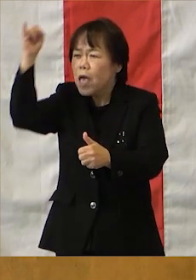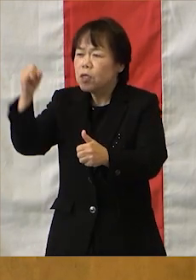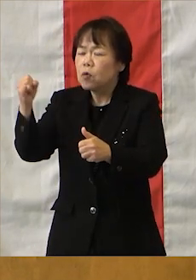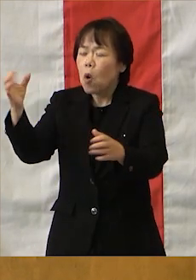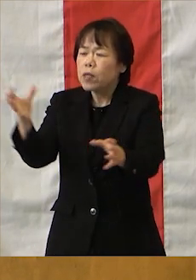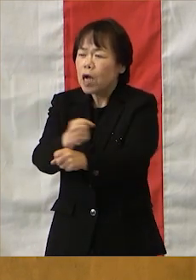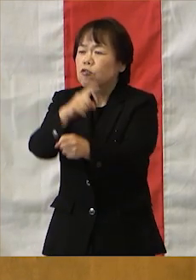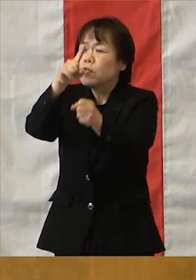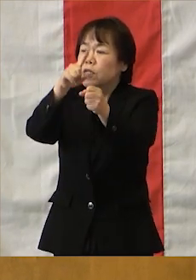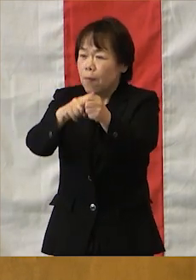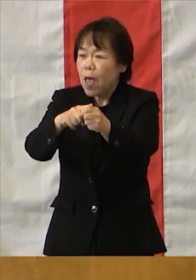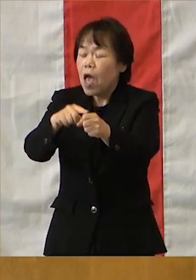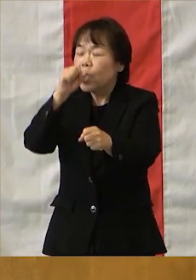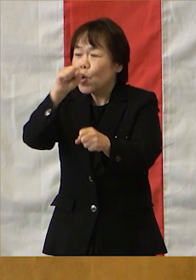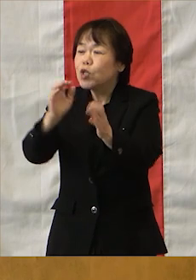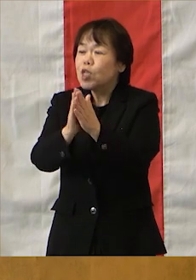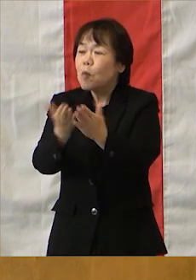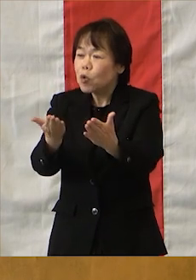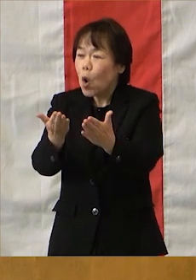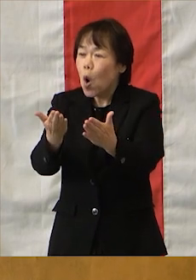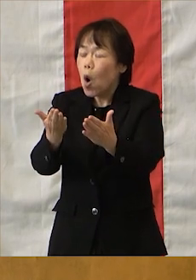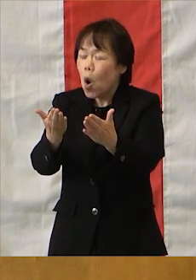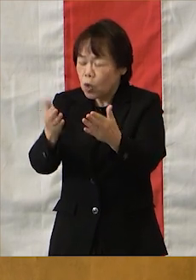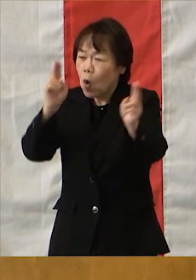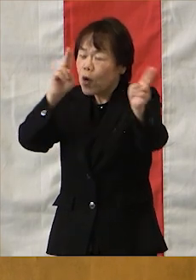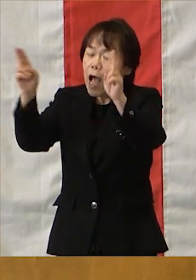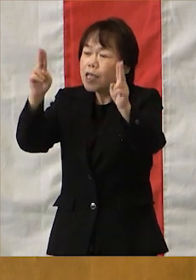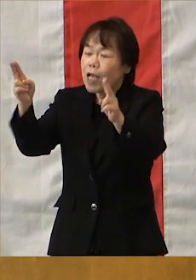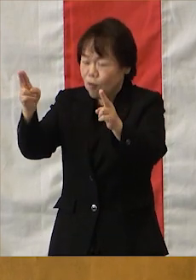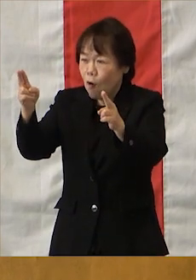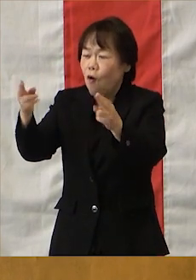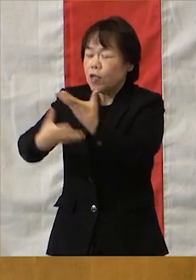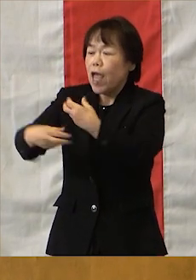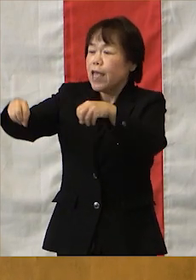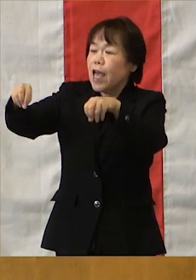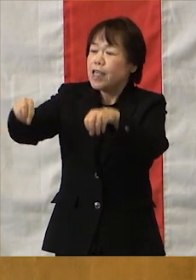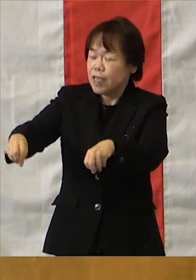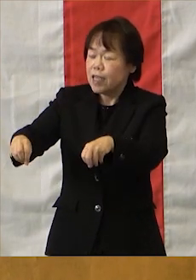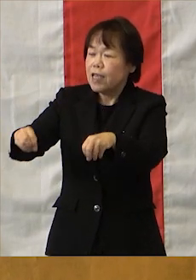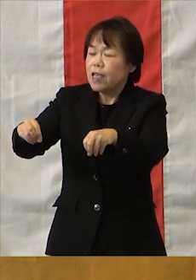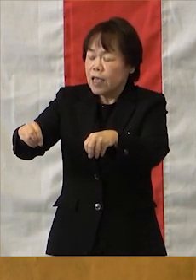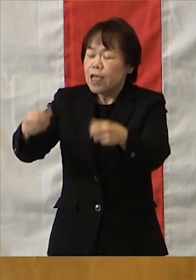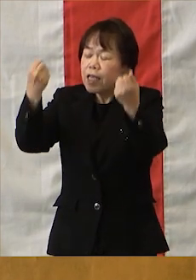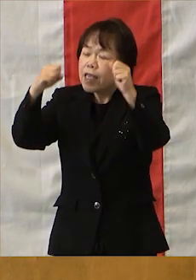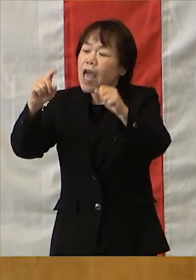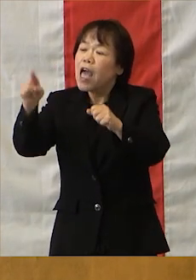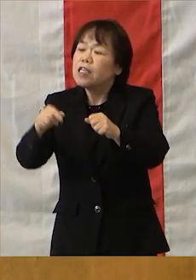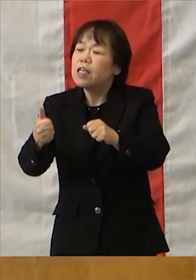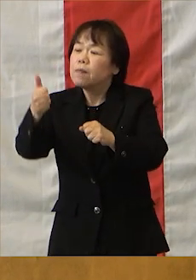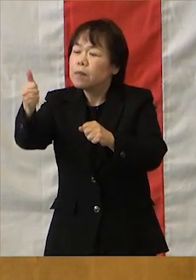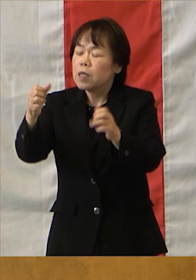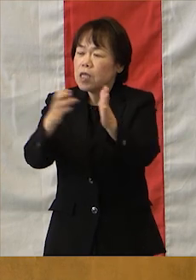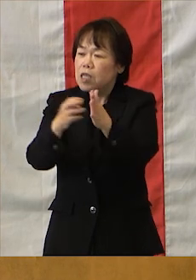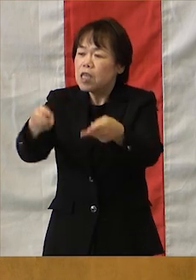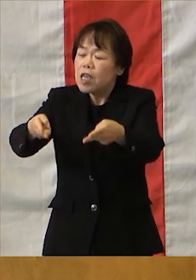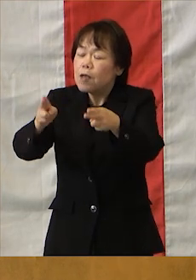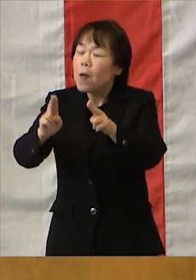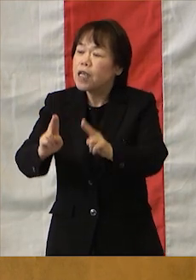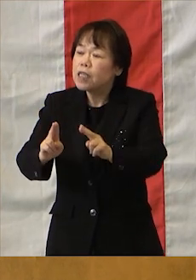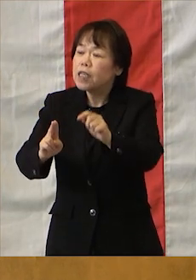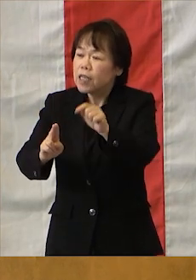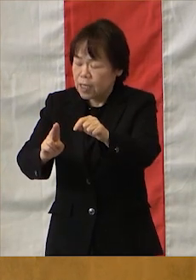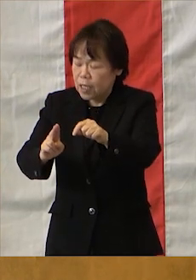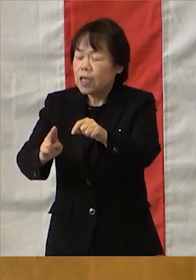ため吉本工業と提携し芸人の石橋高下市を匿名職員として